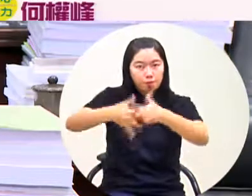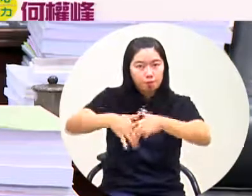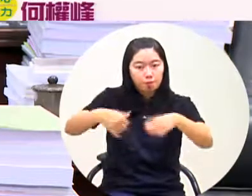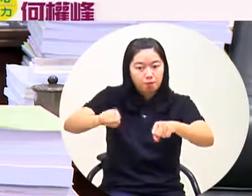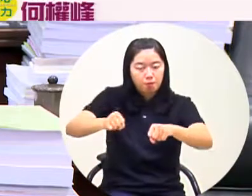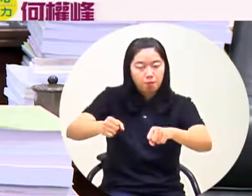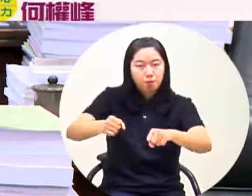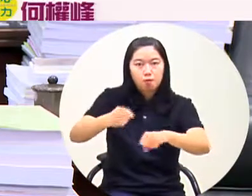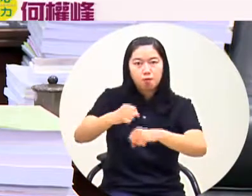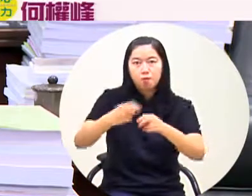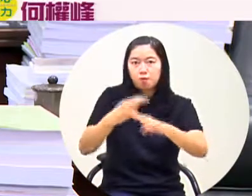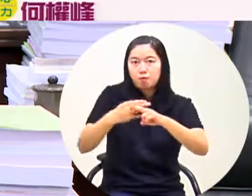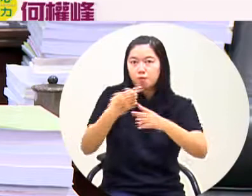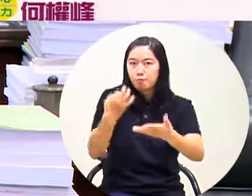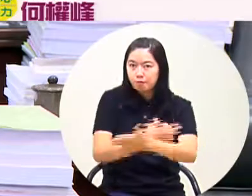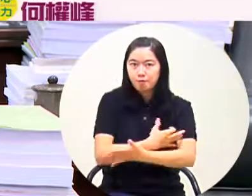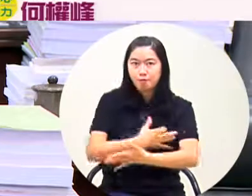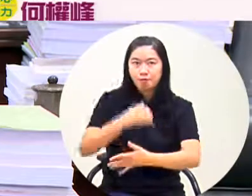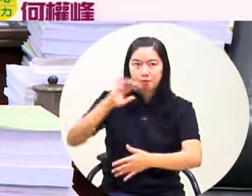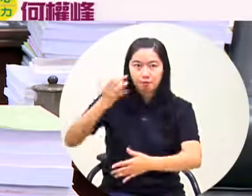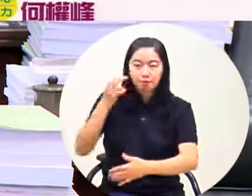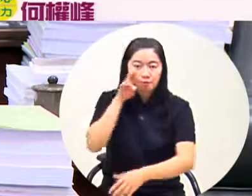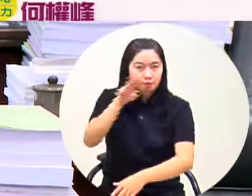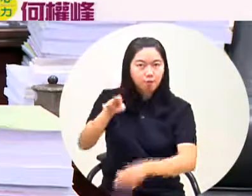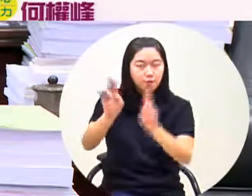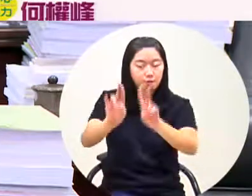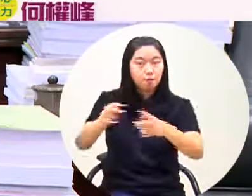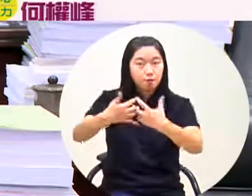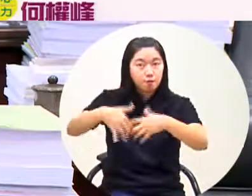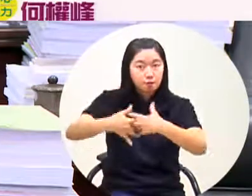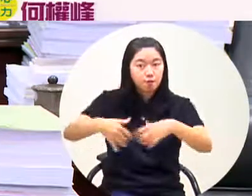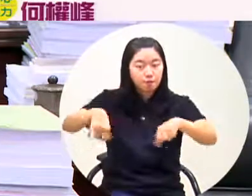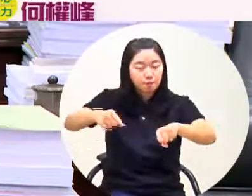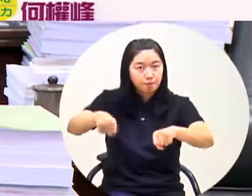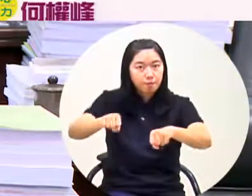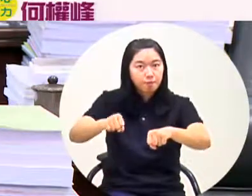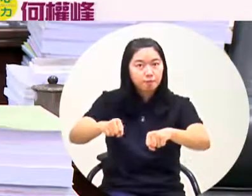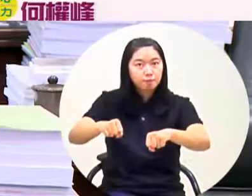在电动机车其实可以看到它的不管是它的